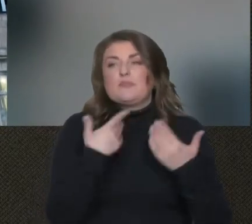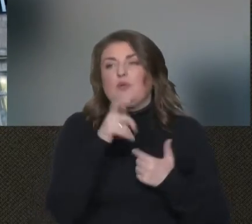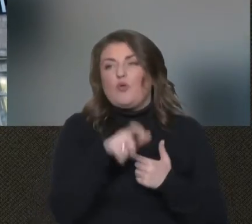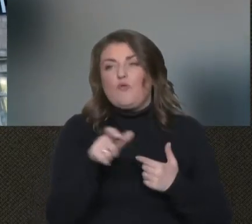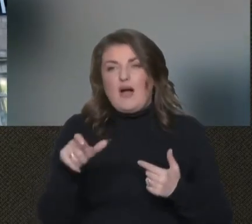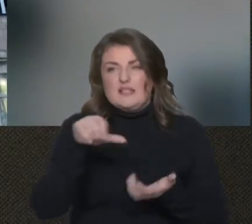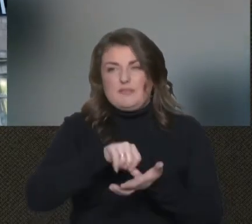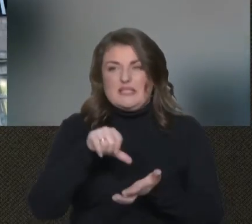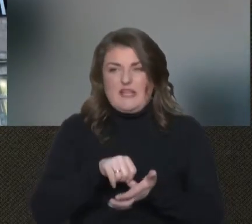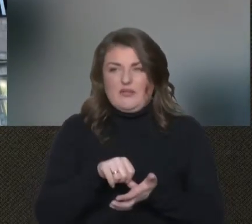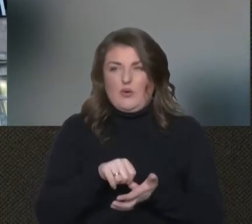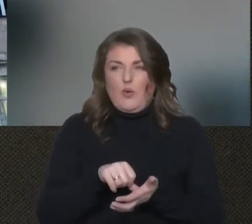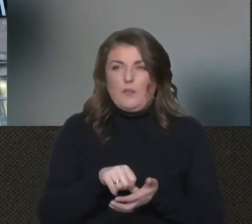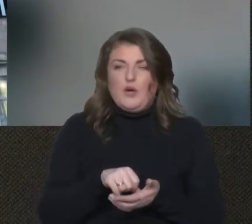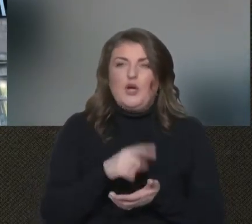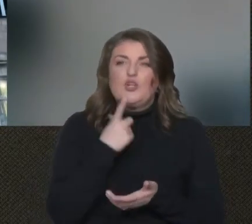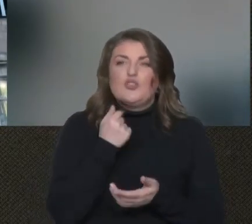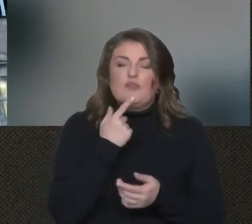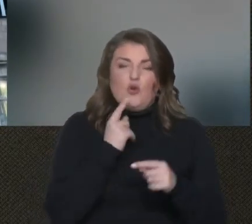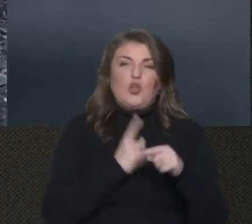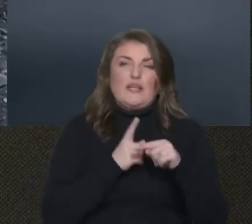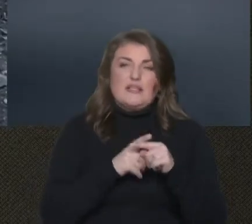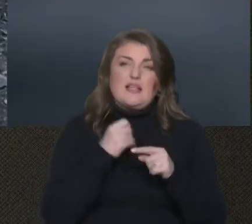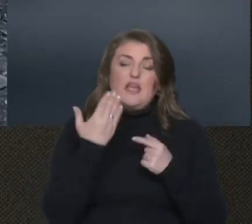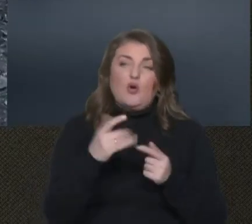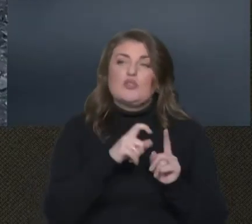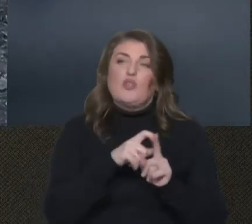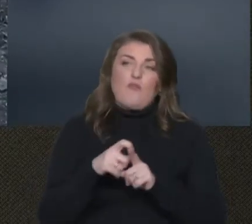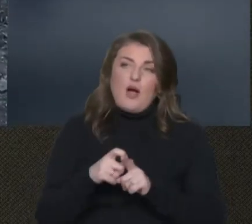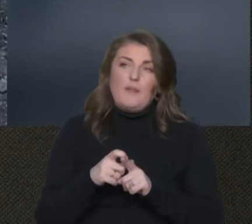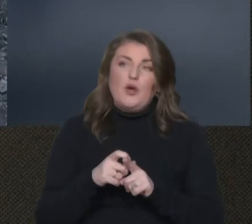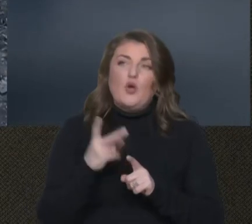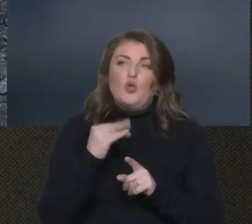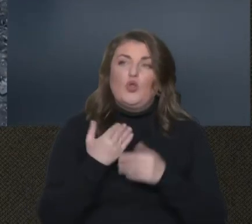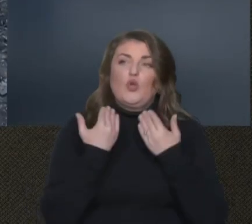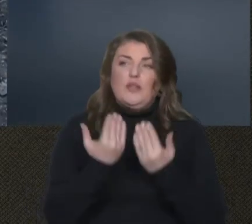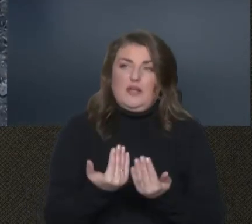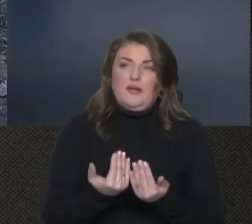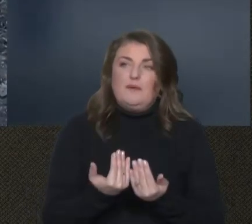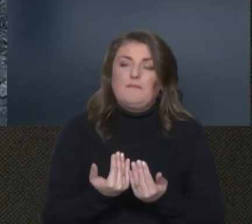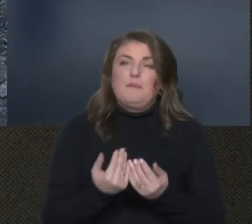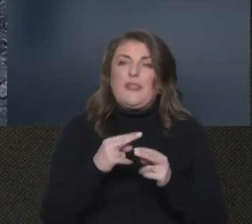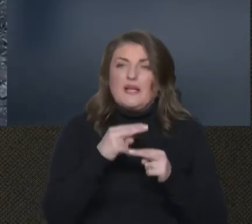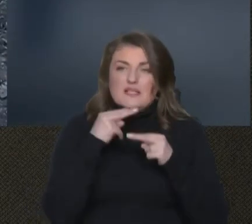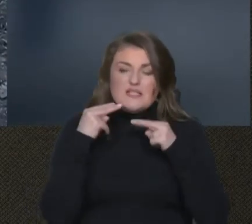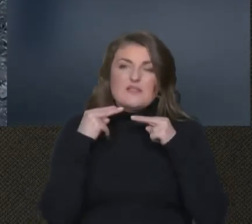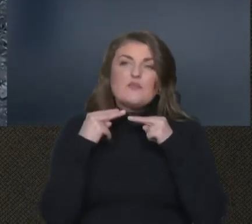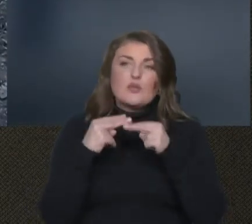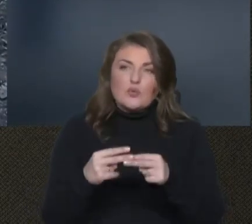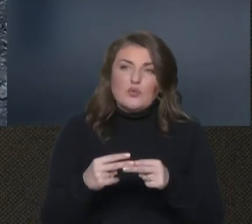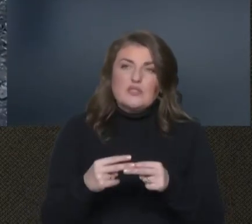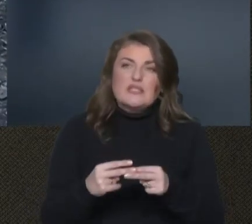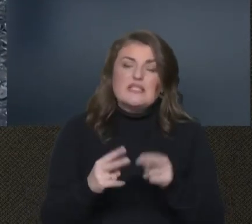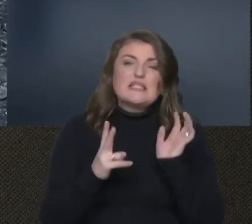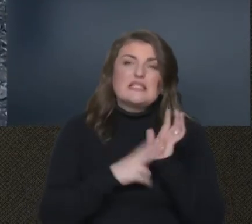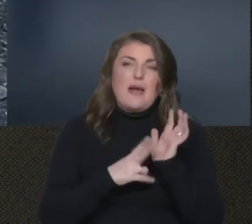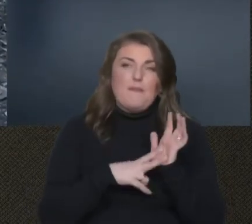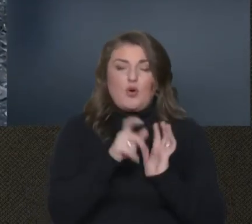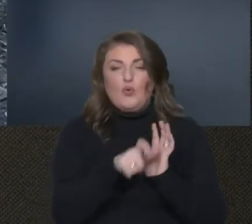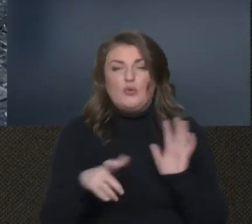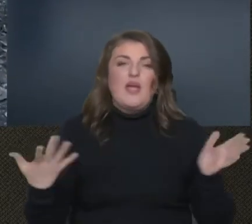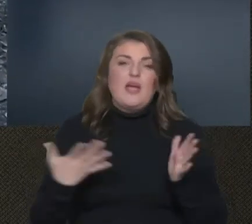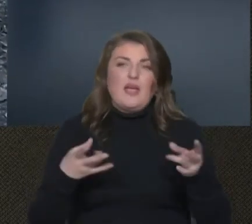з представником Червоного Хреста. Та, за його словами, до них звернулося 7